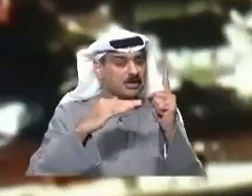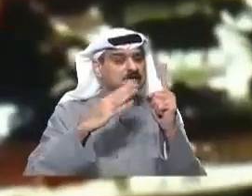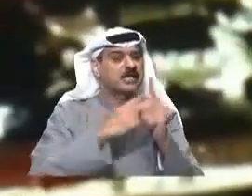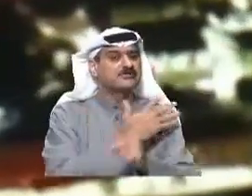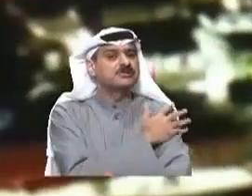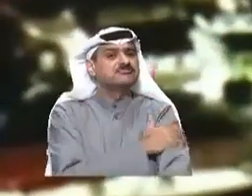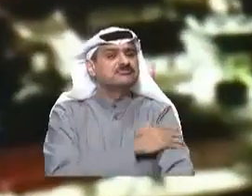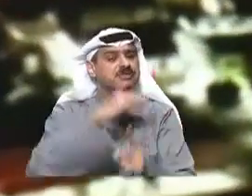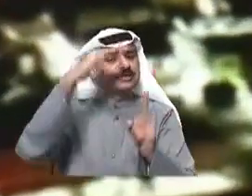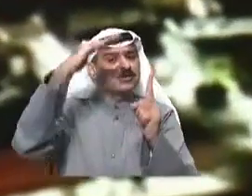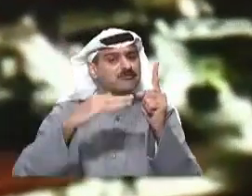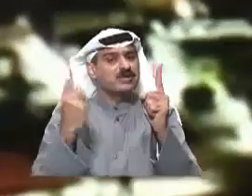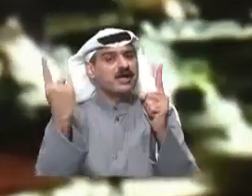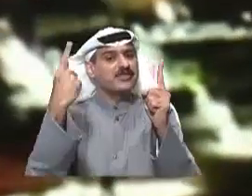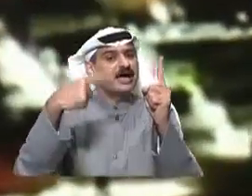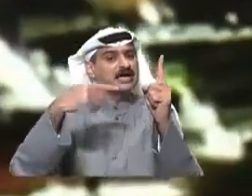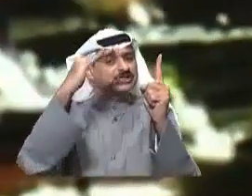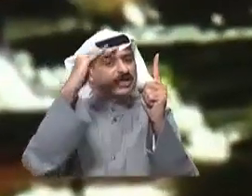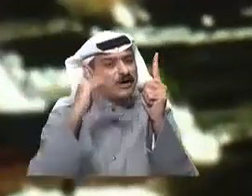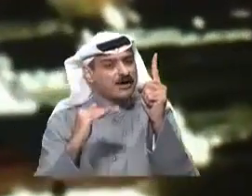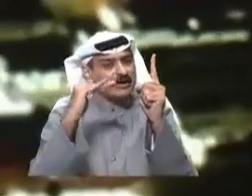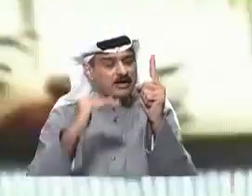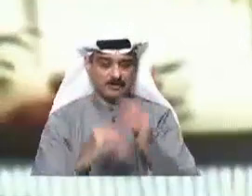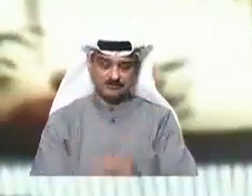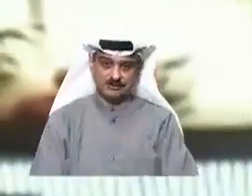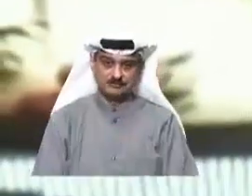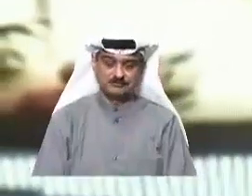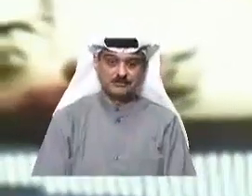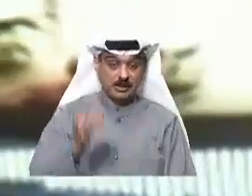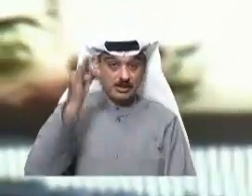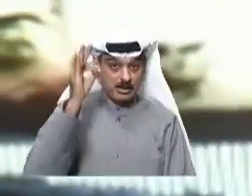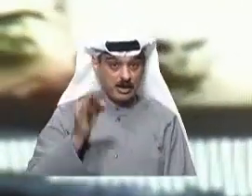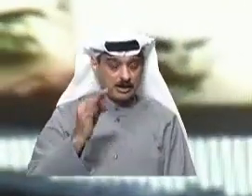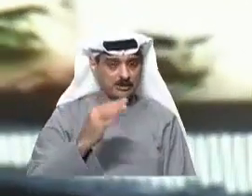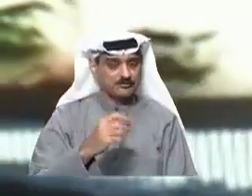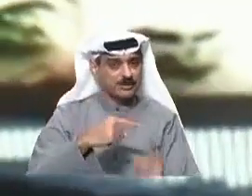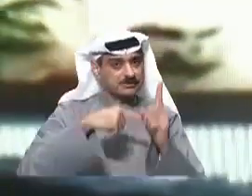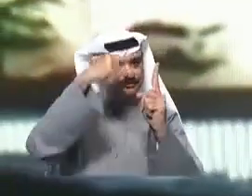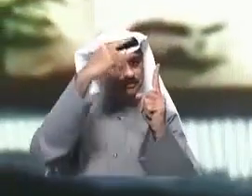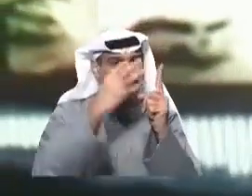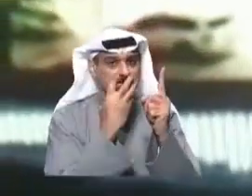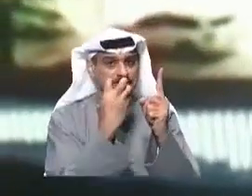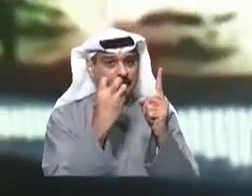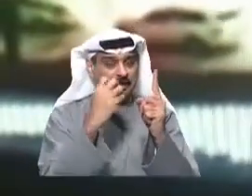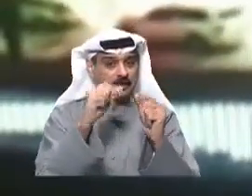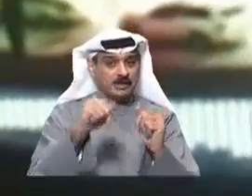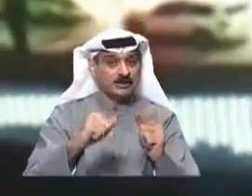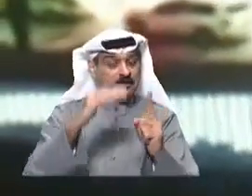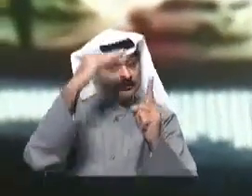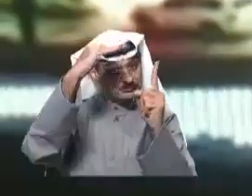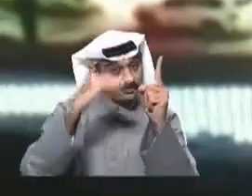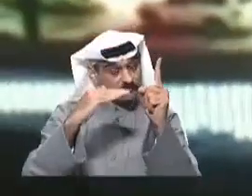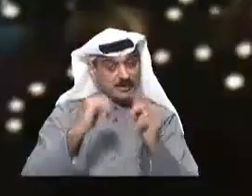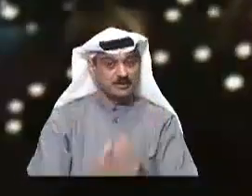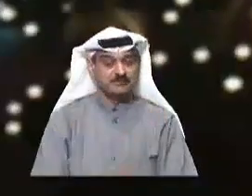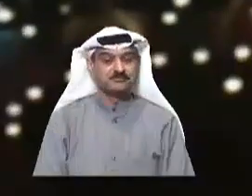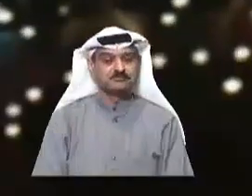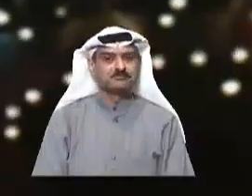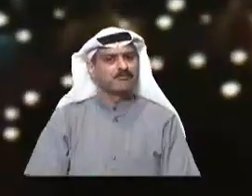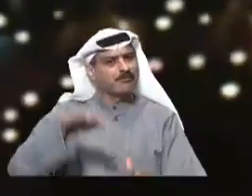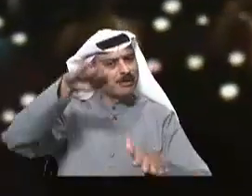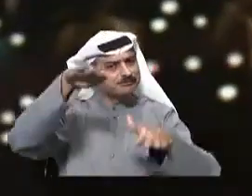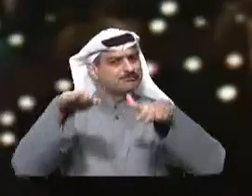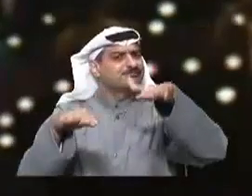10 درجات مئوية في بعض المناطق، وبالتأكيد أيضا درجات الحرارة المحسوسة راح تكون أقل من ذلك. استقرار في الأجواء